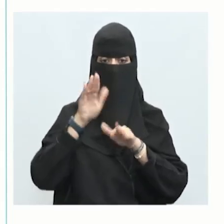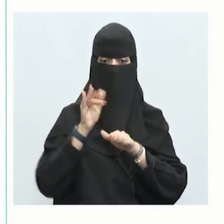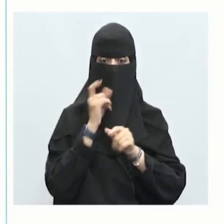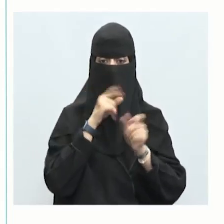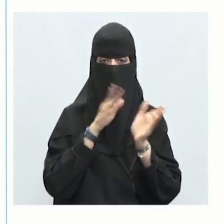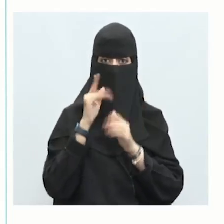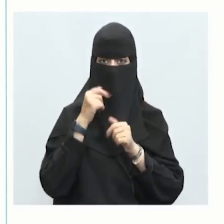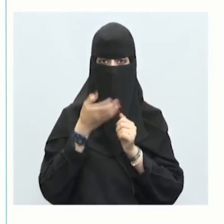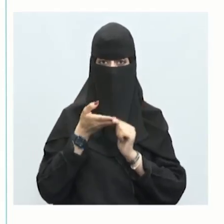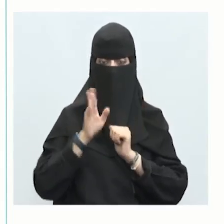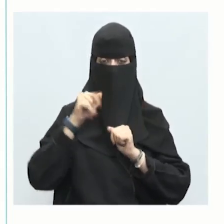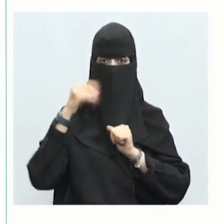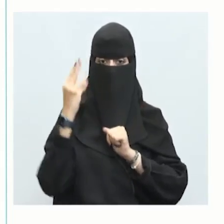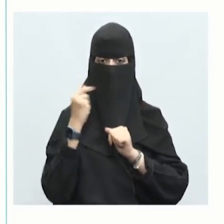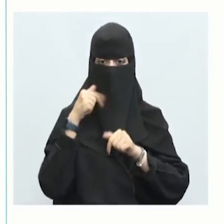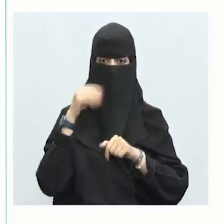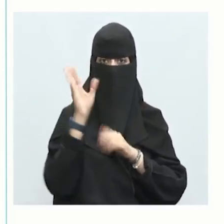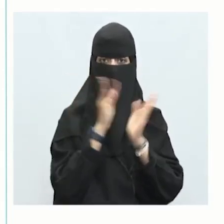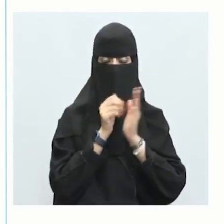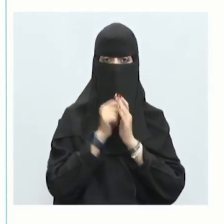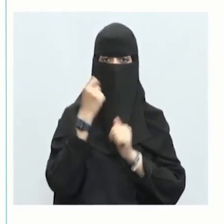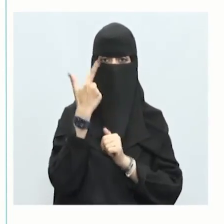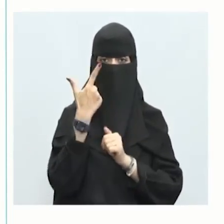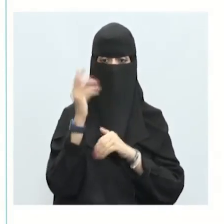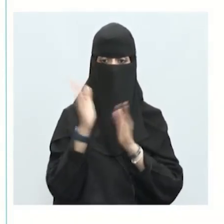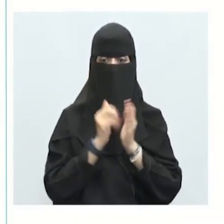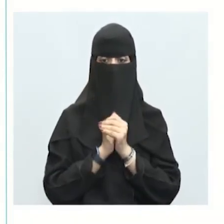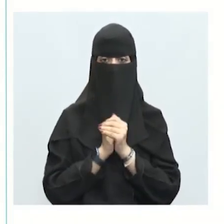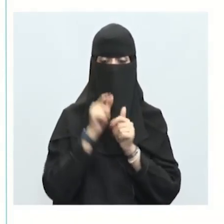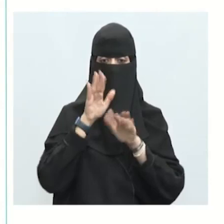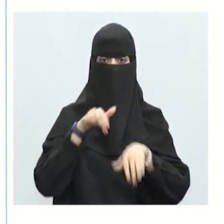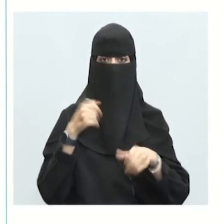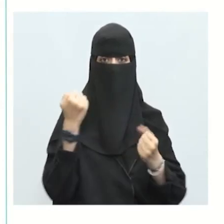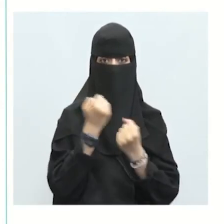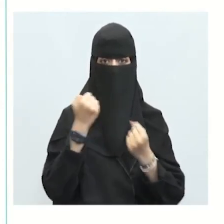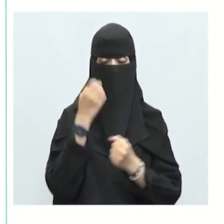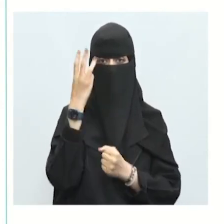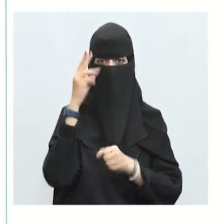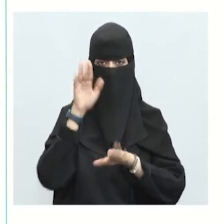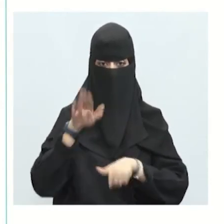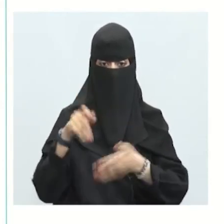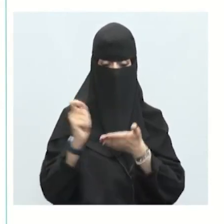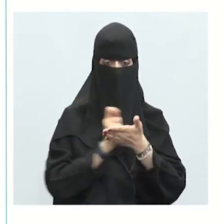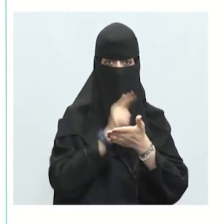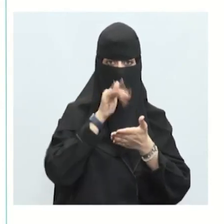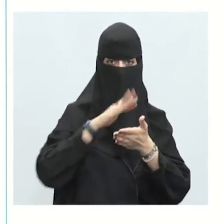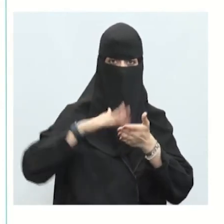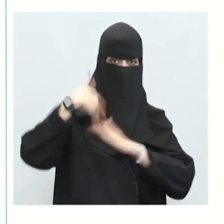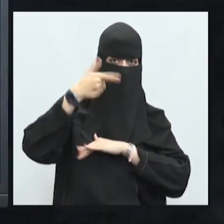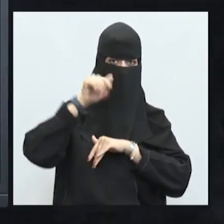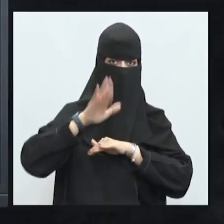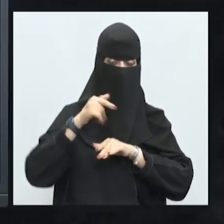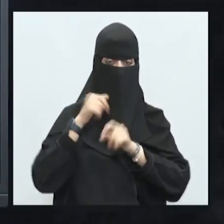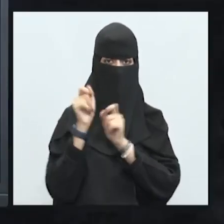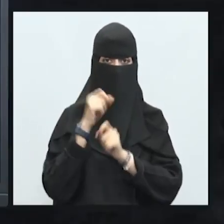تم خروج النتيجه اللي هي رقم سب التدريب الثالث اكتب نتيجه البرنامج التالي